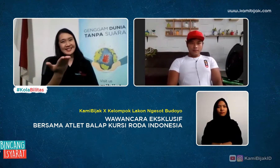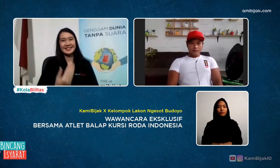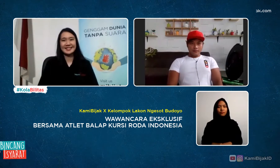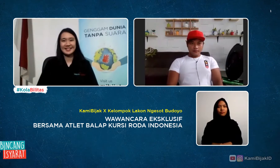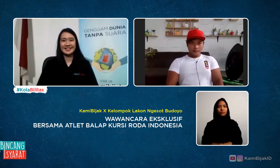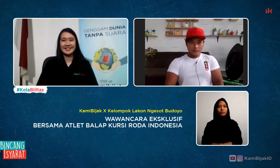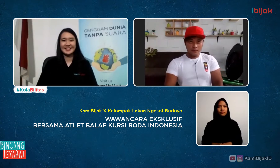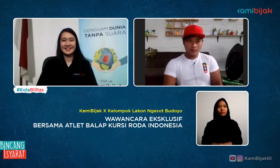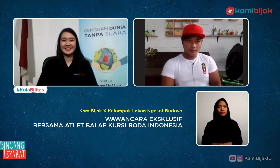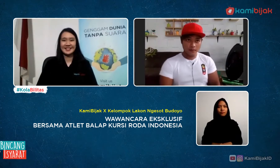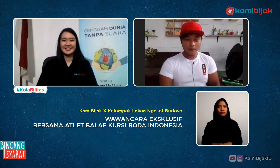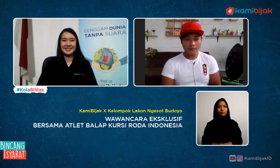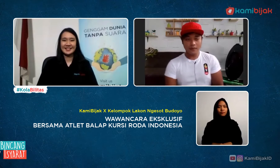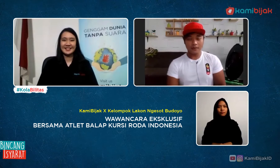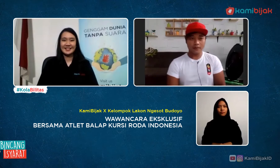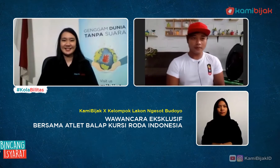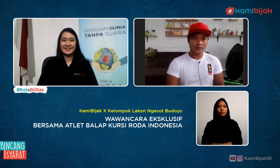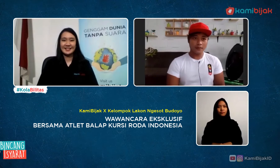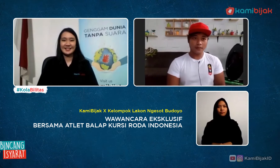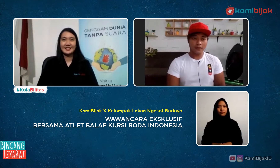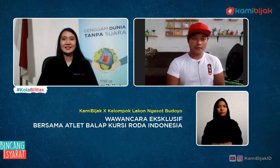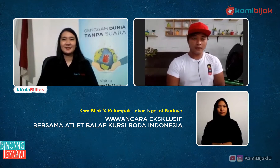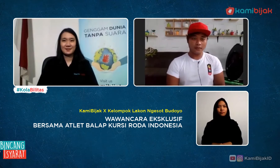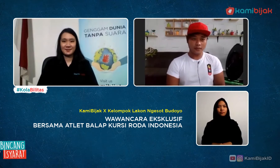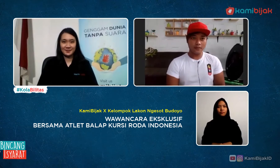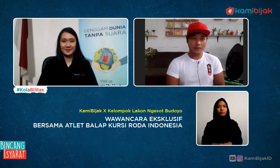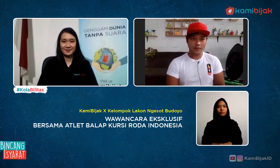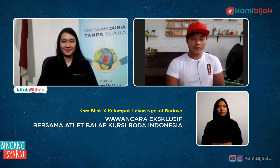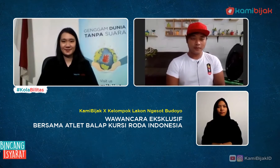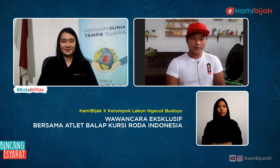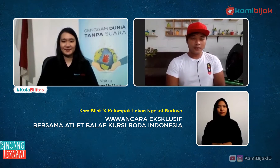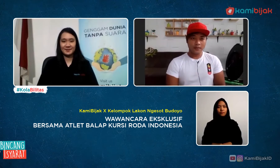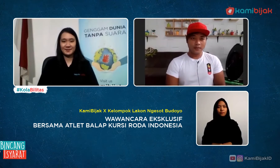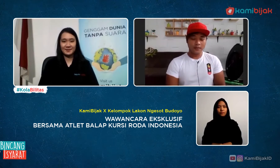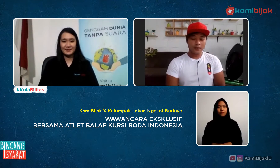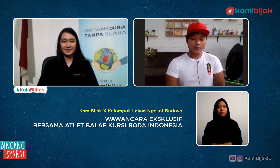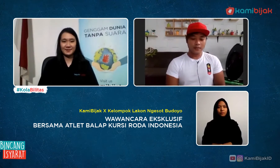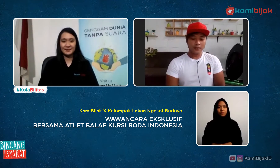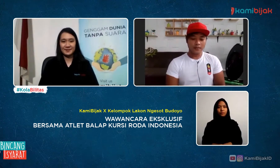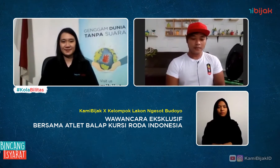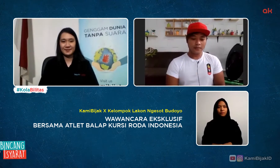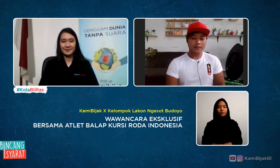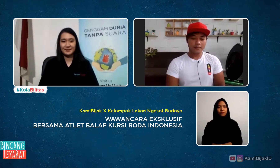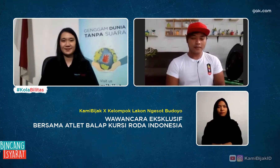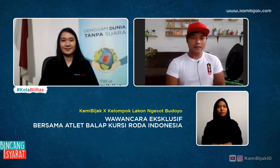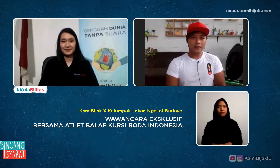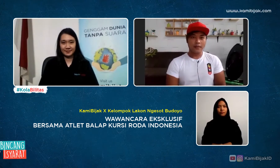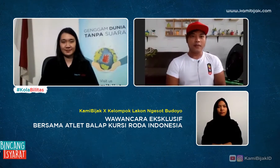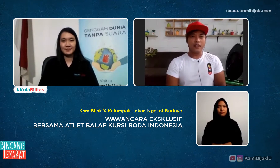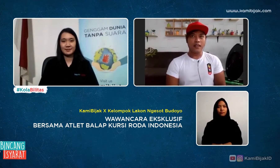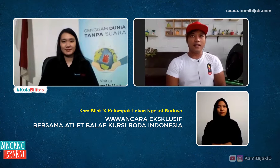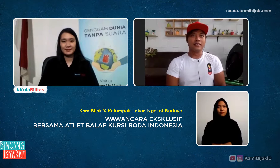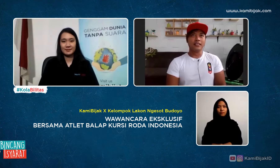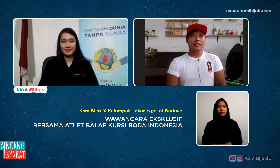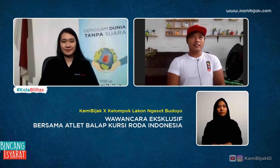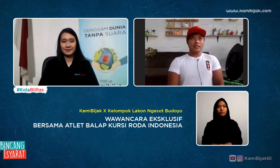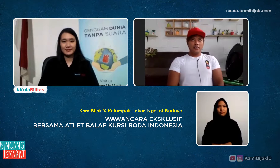berdirinya KLNB-nya itu sendiri dan visi dan misinya itu apa sih Mas? Oh